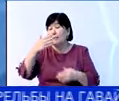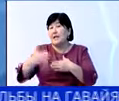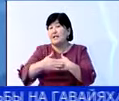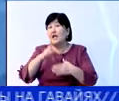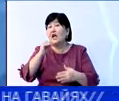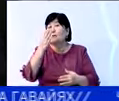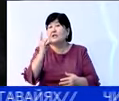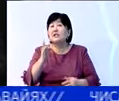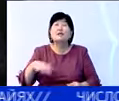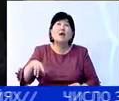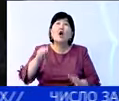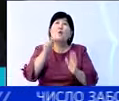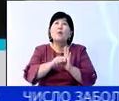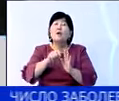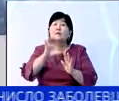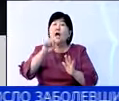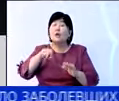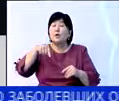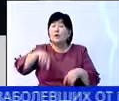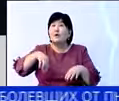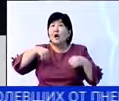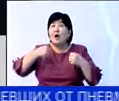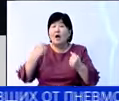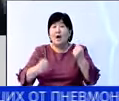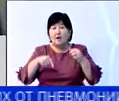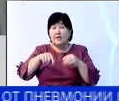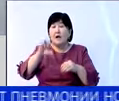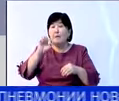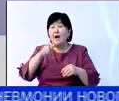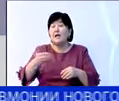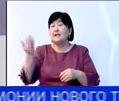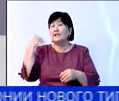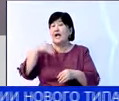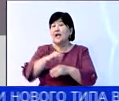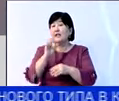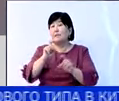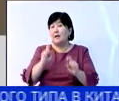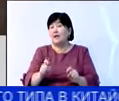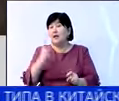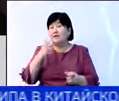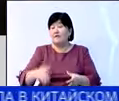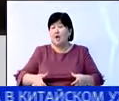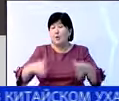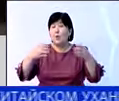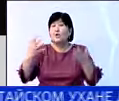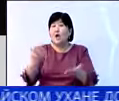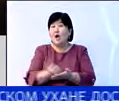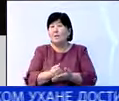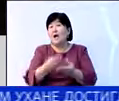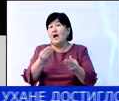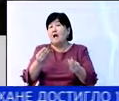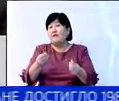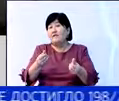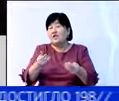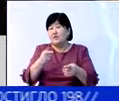Кармакшинского района. При проверке салона его автомашины в багажнике и на заднем пассажирском сиденье в двух бочках были обнаружены вещества